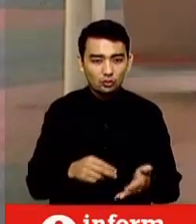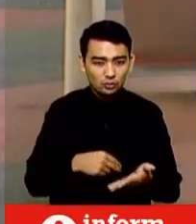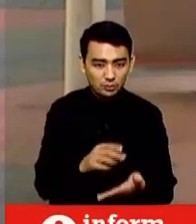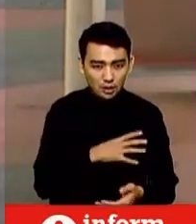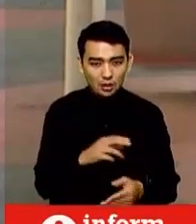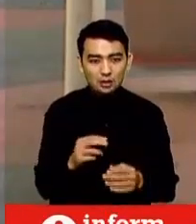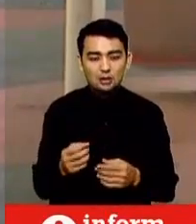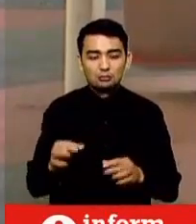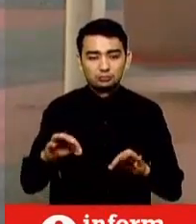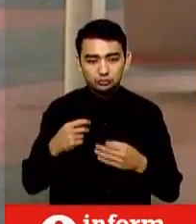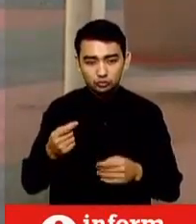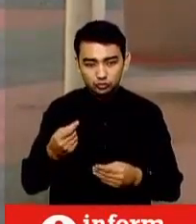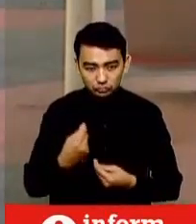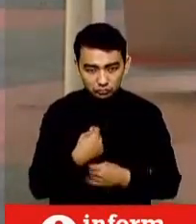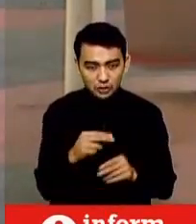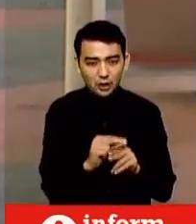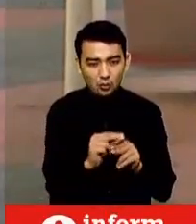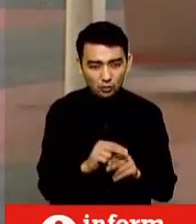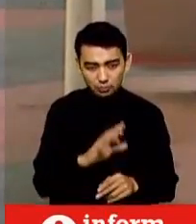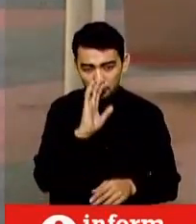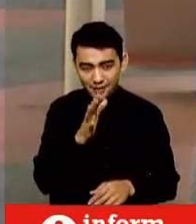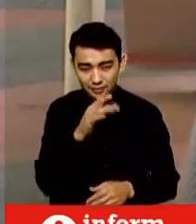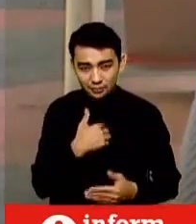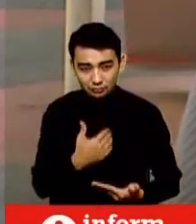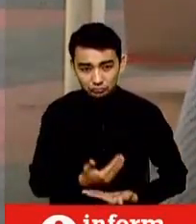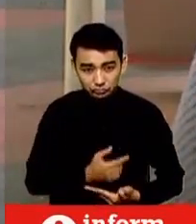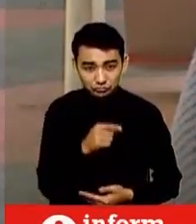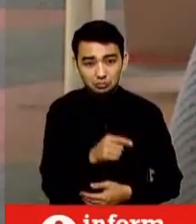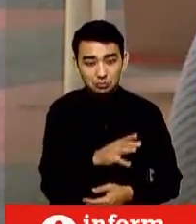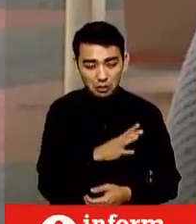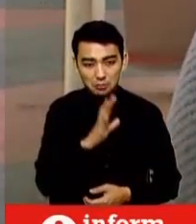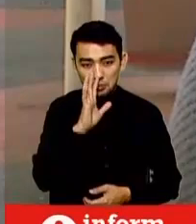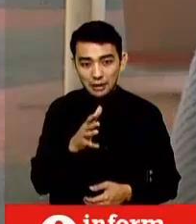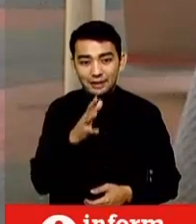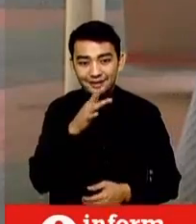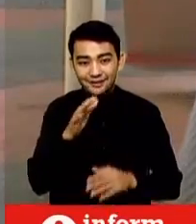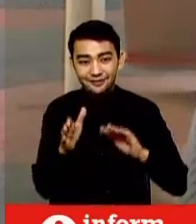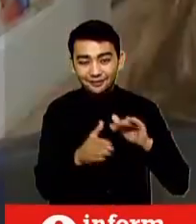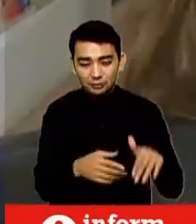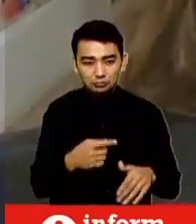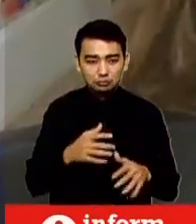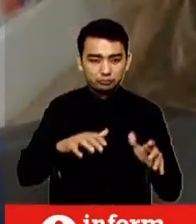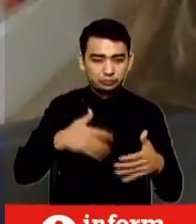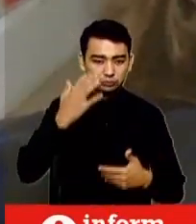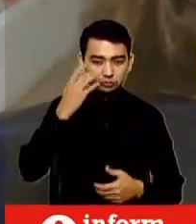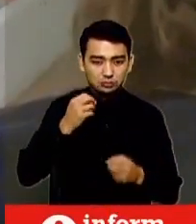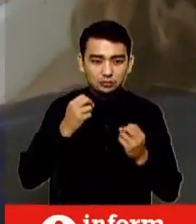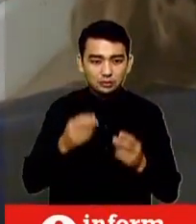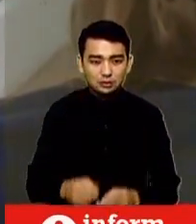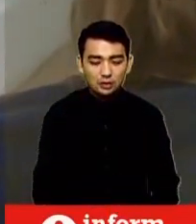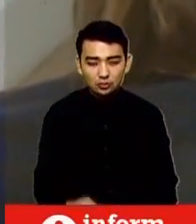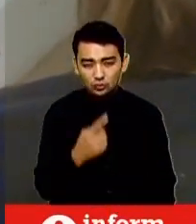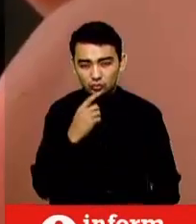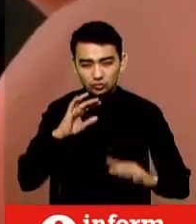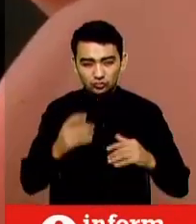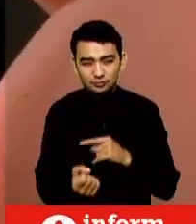сделать ремонт. На протяжении 5 лет мы пользовались данным помещением, и через 5 лет у нас отнимают это имущество. В трудной ситуации оказались не